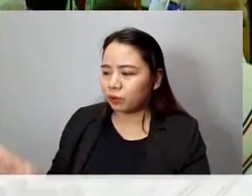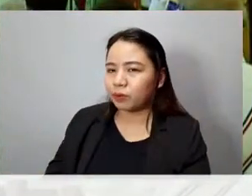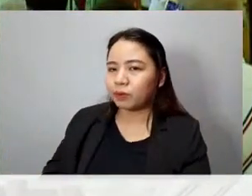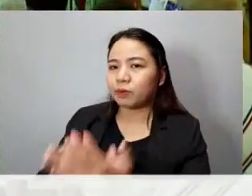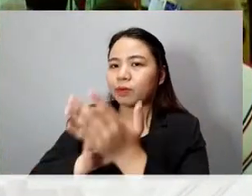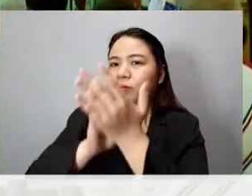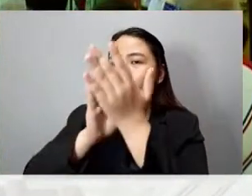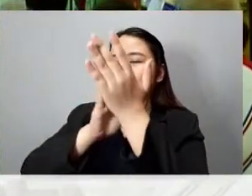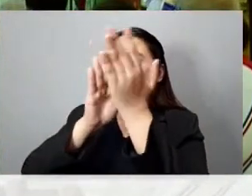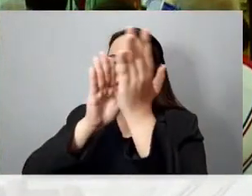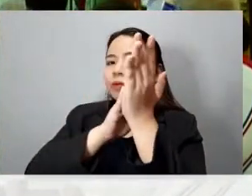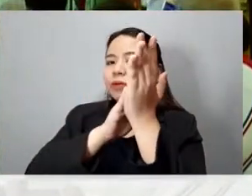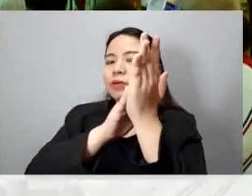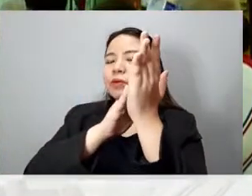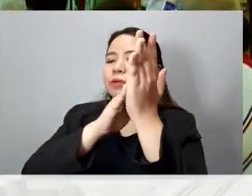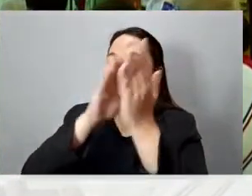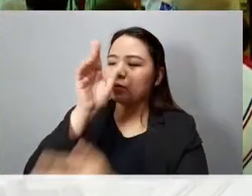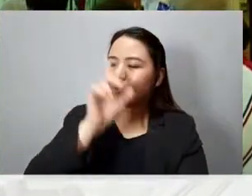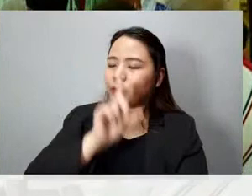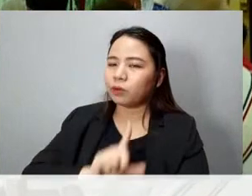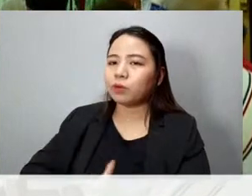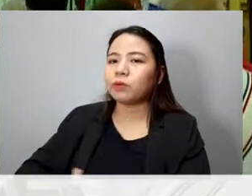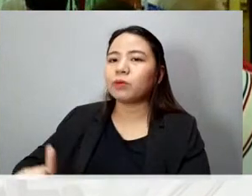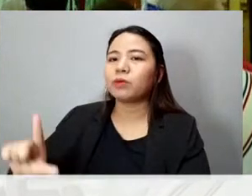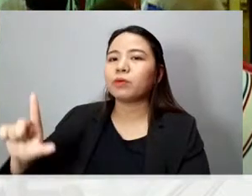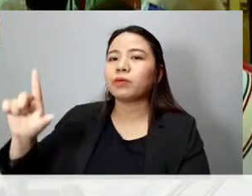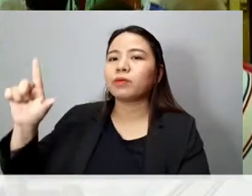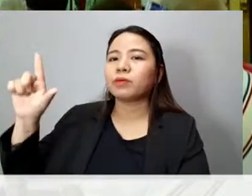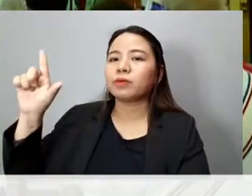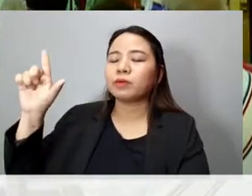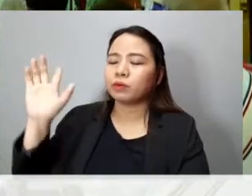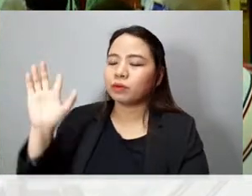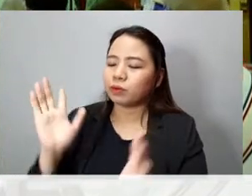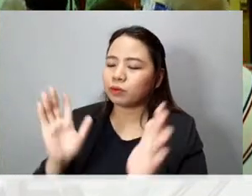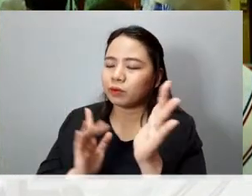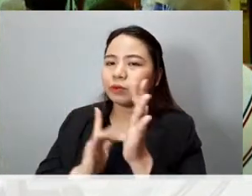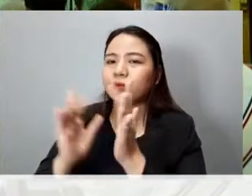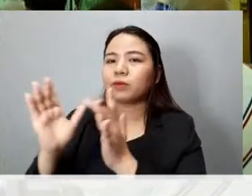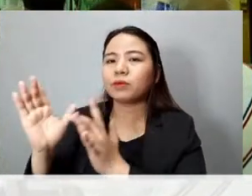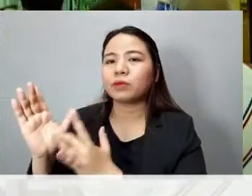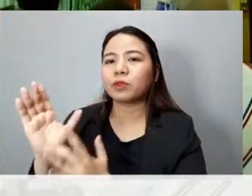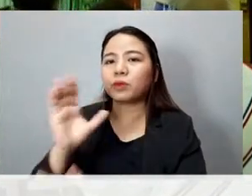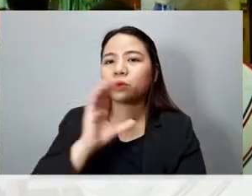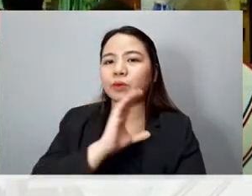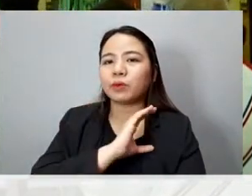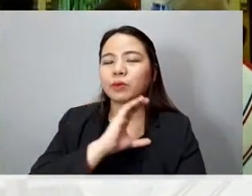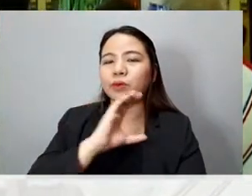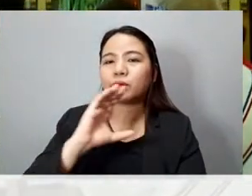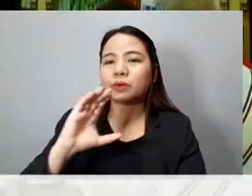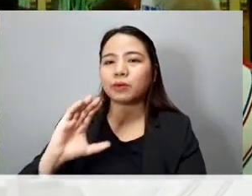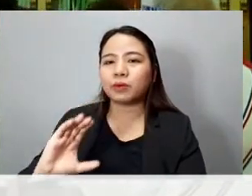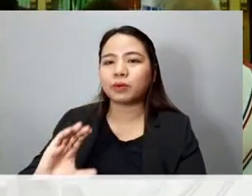ka namin, Panginoong Hesukristo.